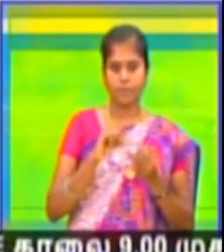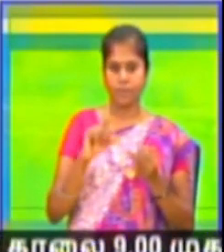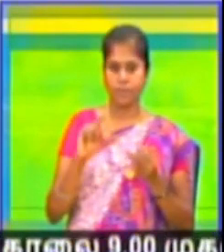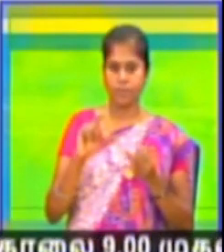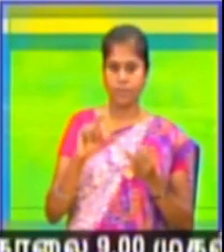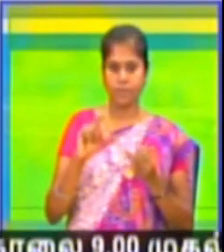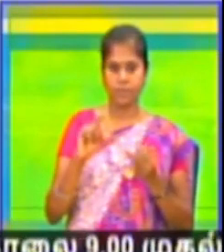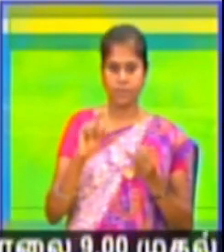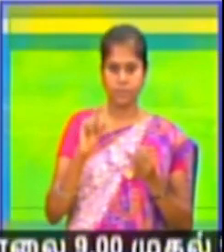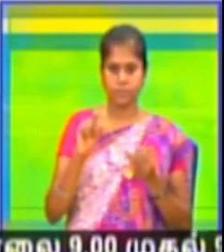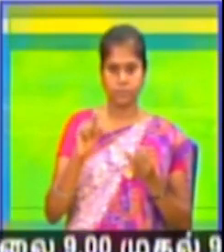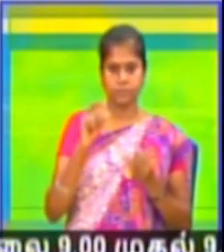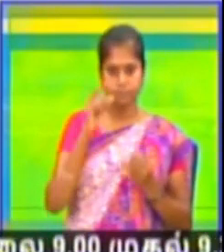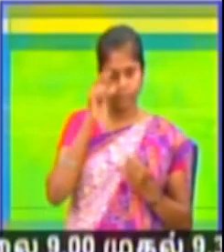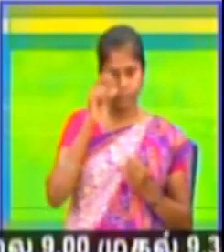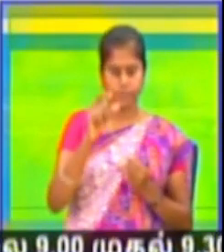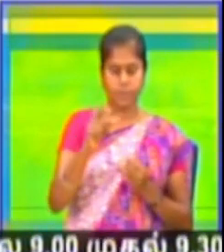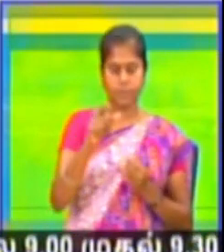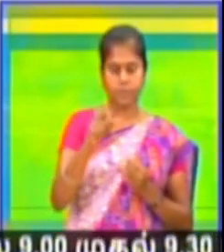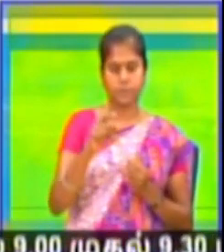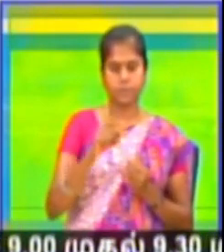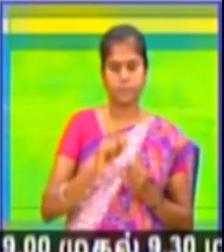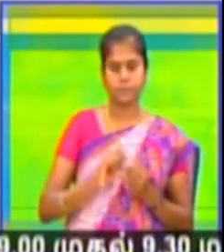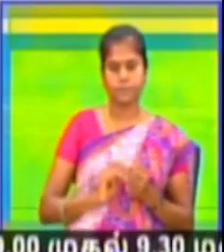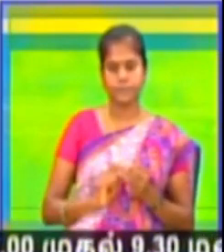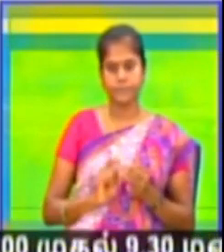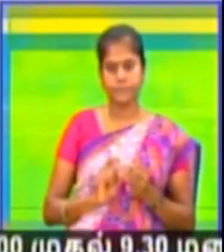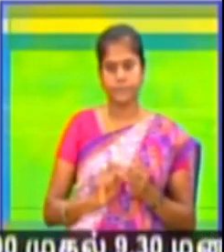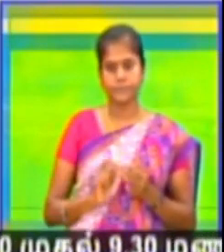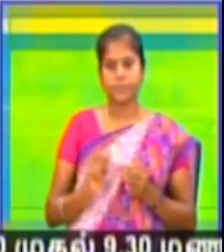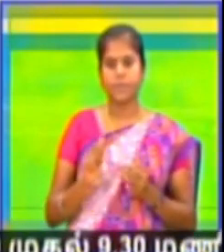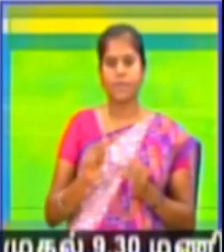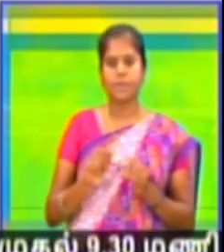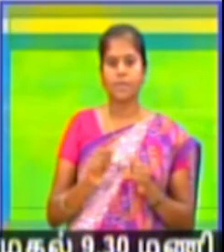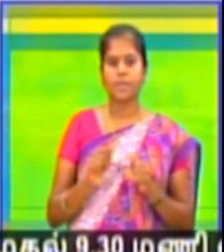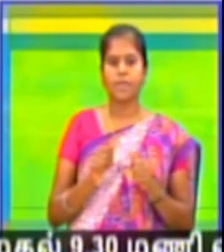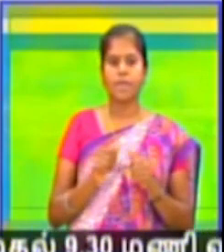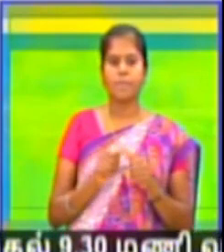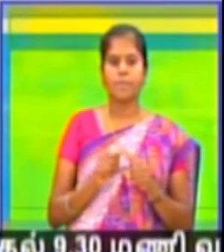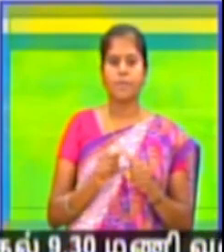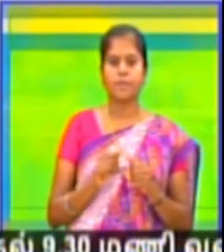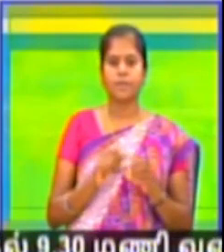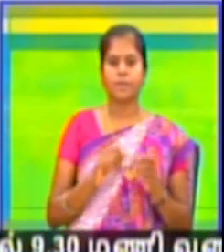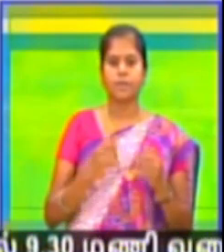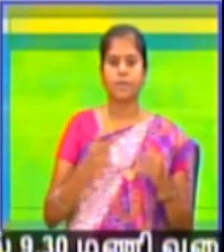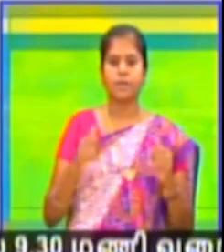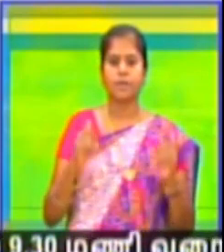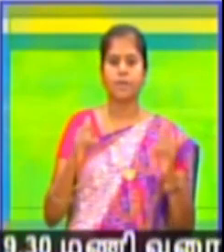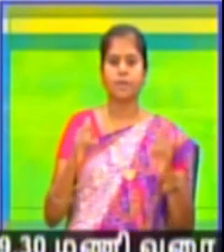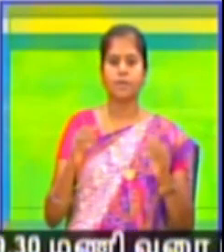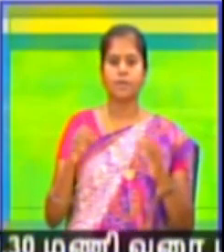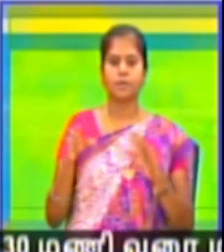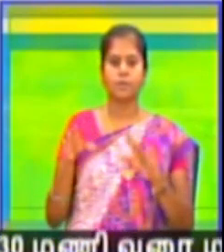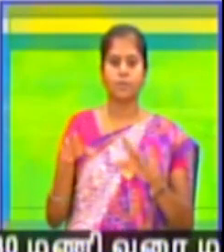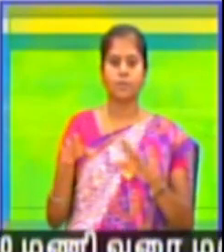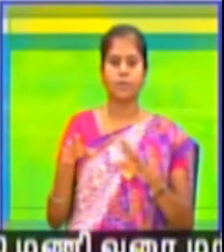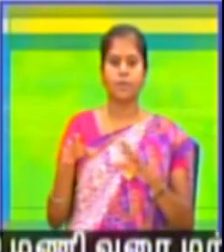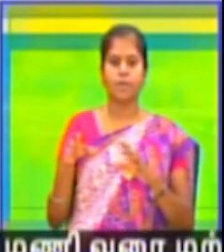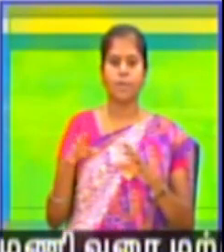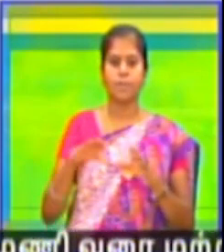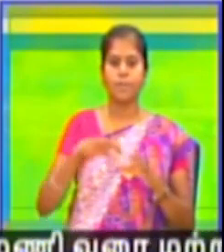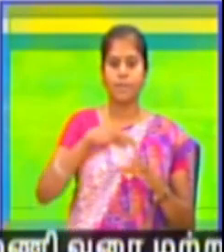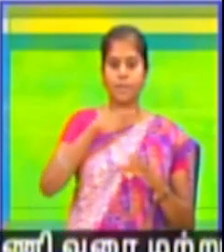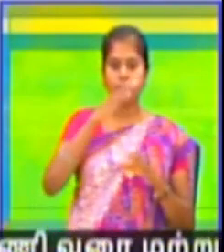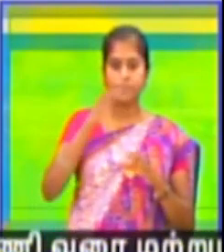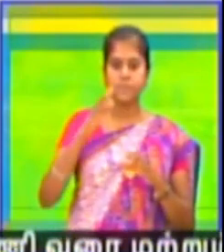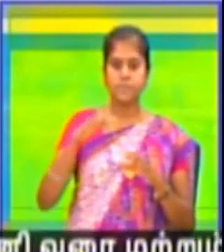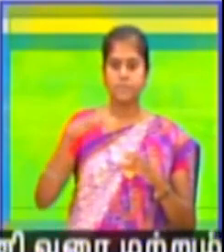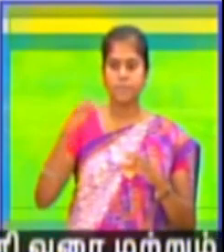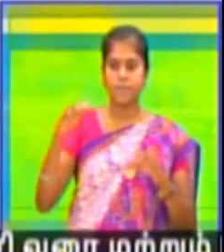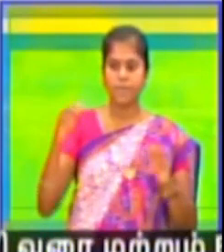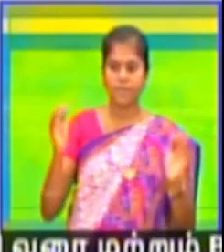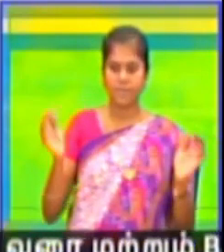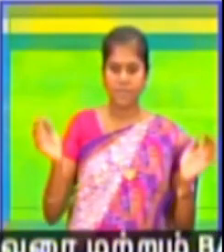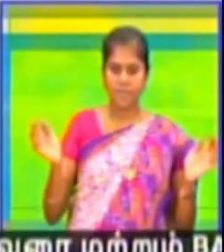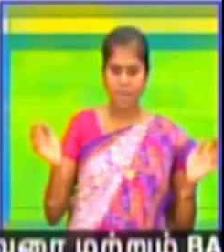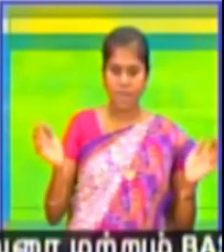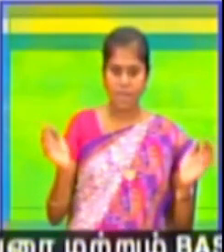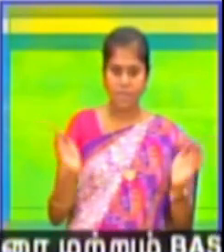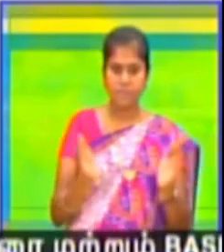லாரன்ஷியன் பீடபூமி, ஐக்கிய அமெரிக்க நாடுகளில் உள்ள அப்பலேஷியன் மலைகள் ஆகியவற்றை உள்ளடக்கியது